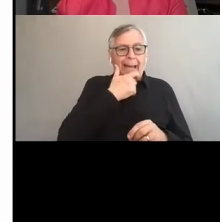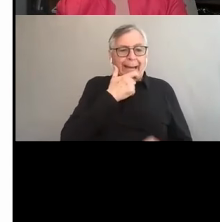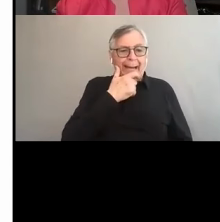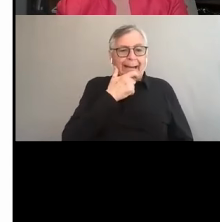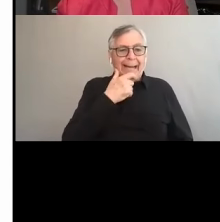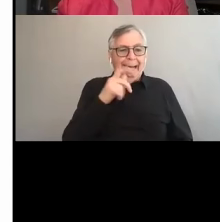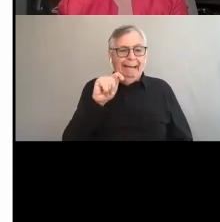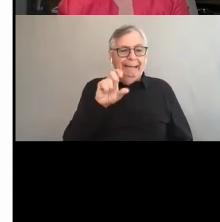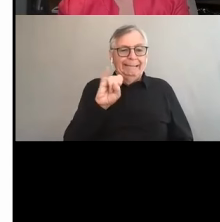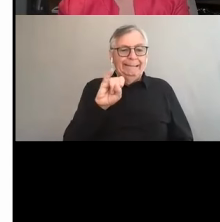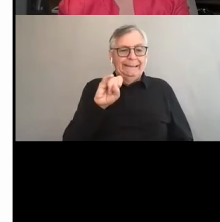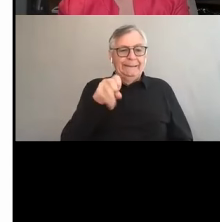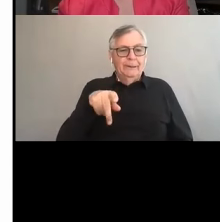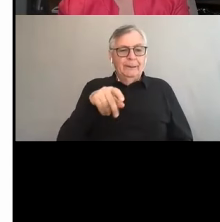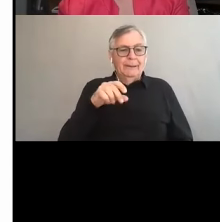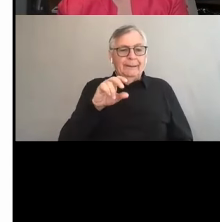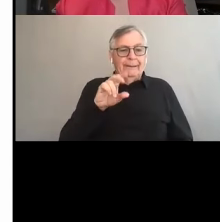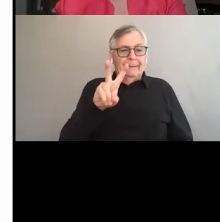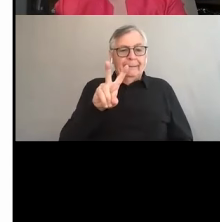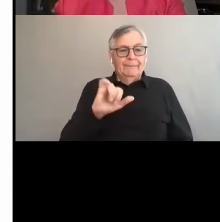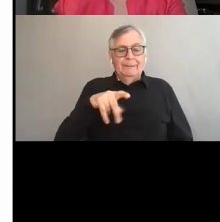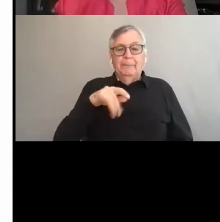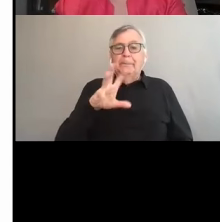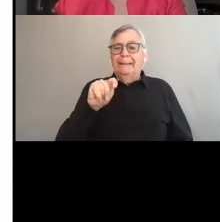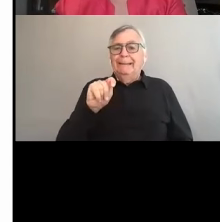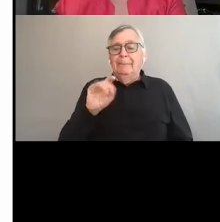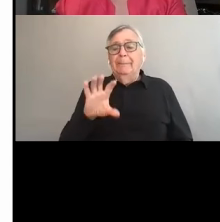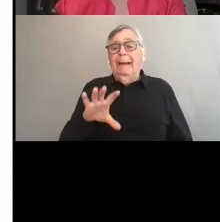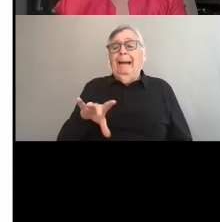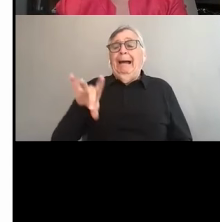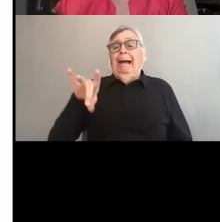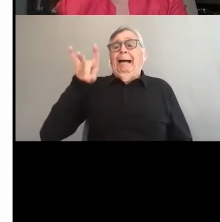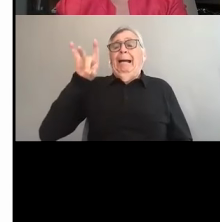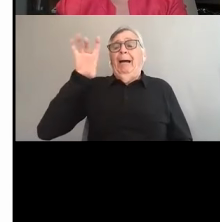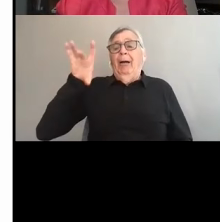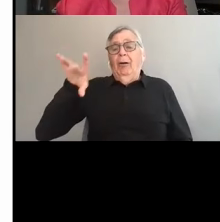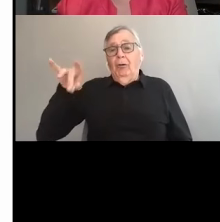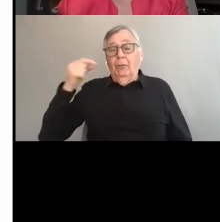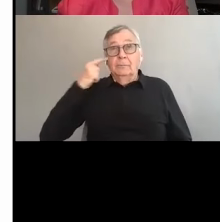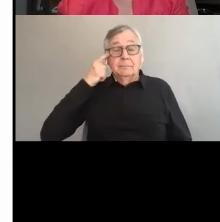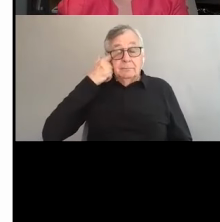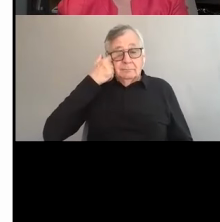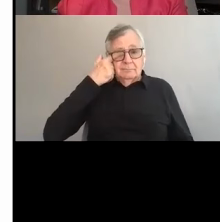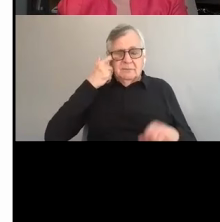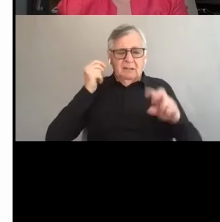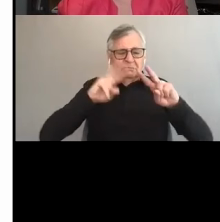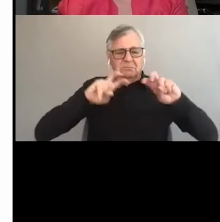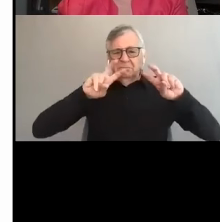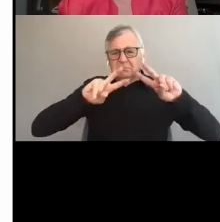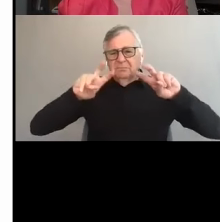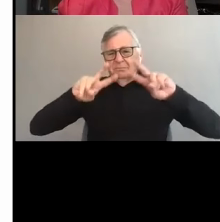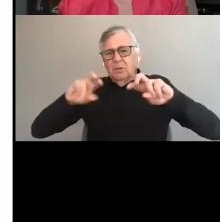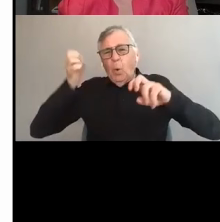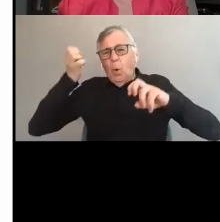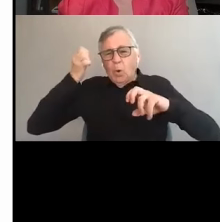anglais. Mais la maladie, elle est quand même sérieuse, mais elle est extrêmement rare. Après avoir tout recensé les cas en